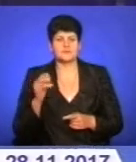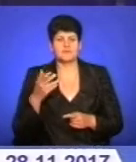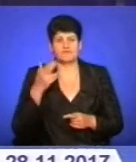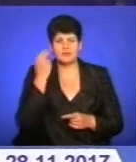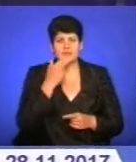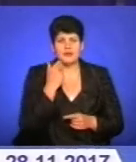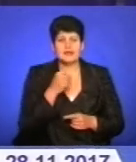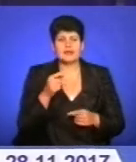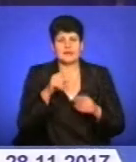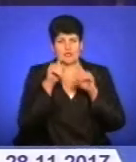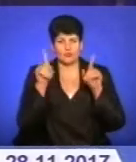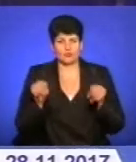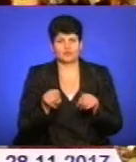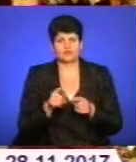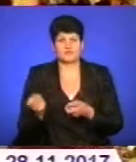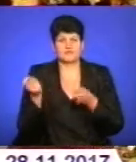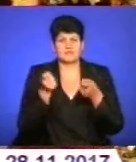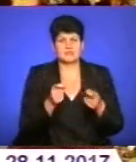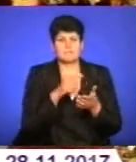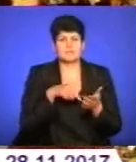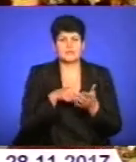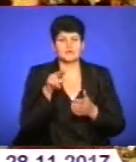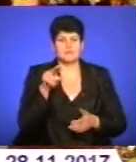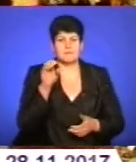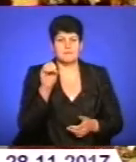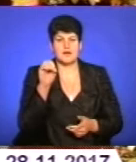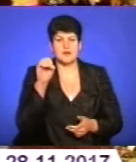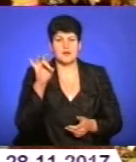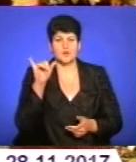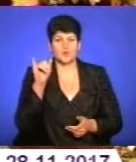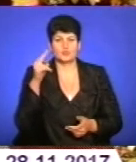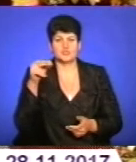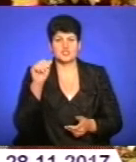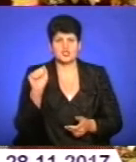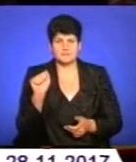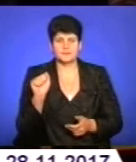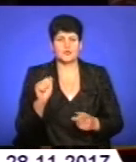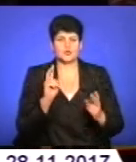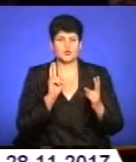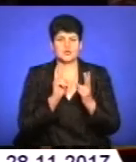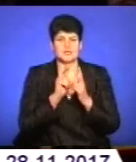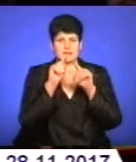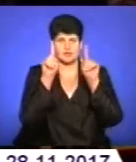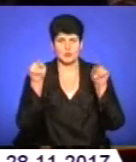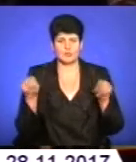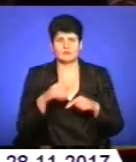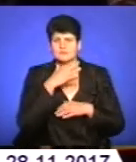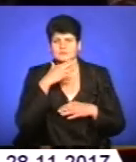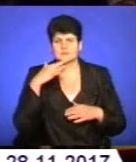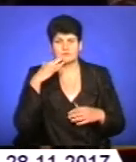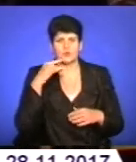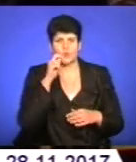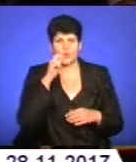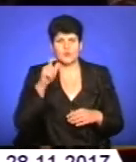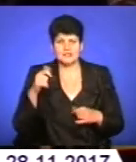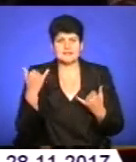Італії, ікона була прийнята у місто Перуджа в Катедральному соборі Святого Лоренцо. Зустріли ікону з Тернопільщини кілька сотень українців, які